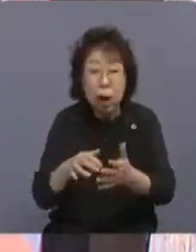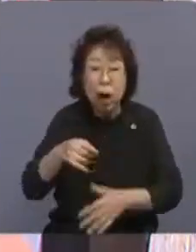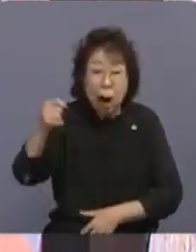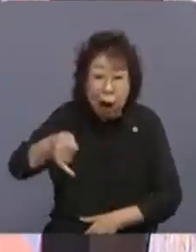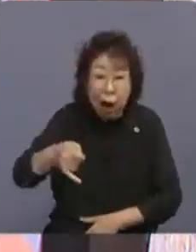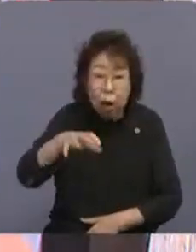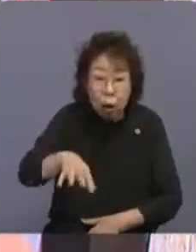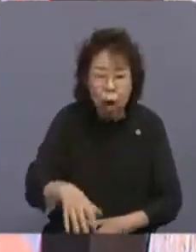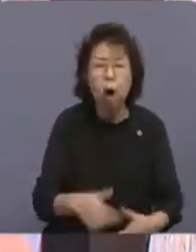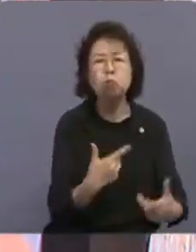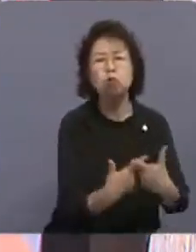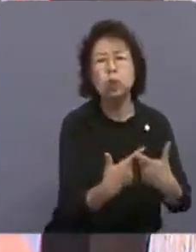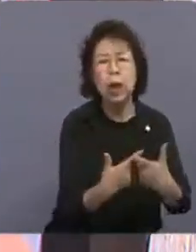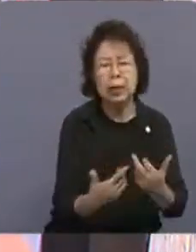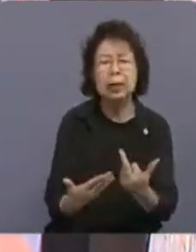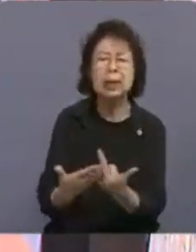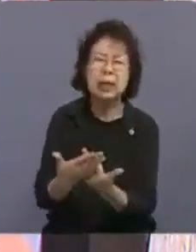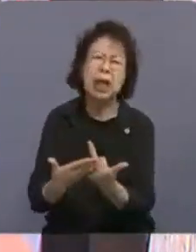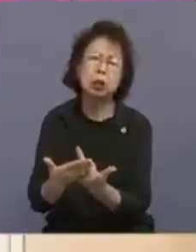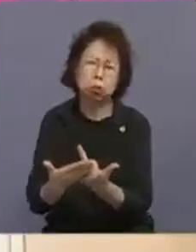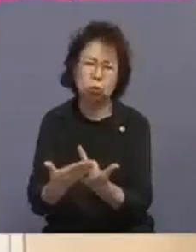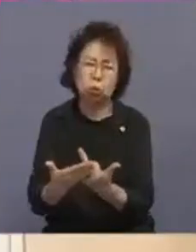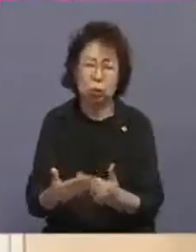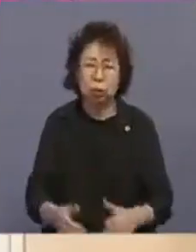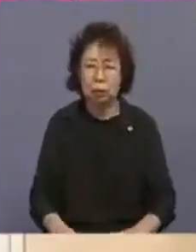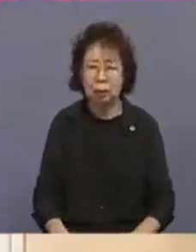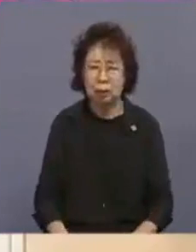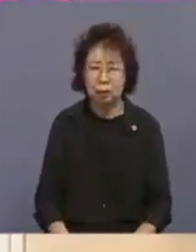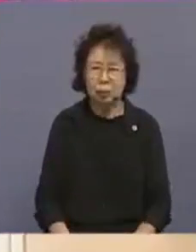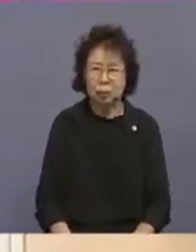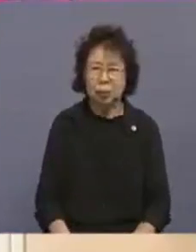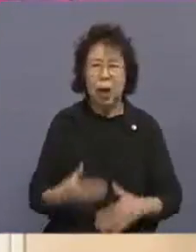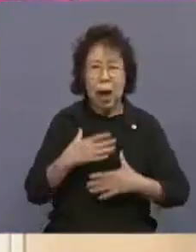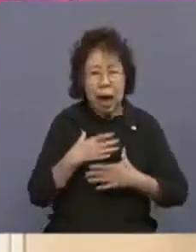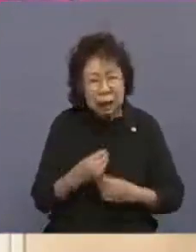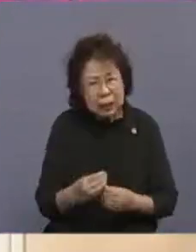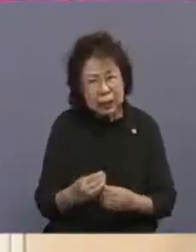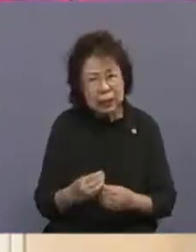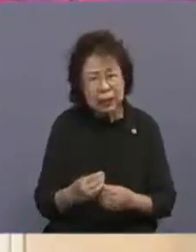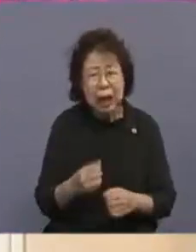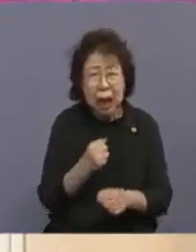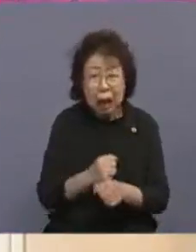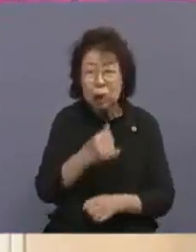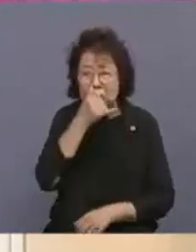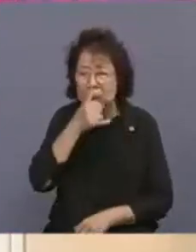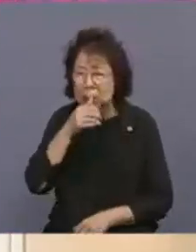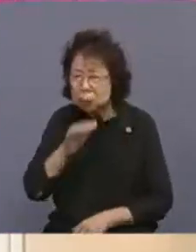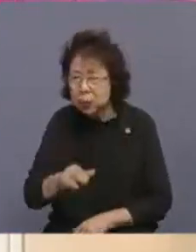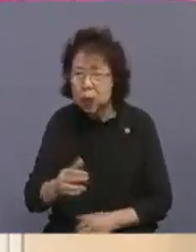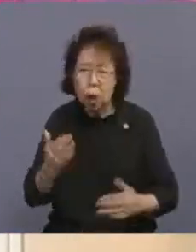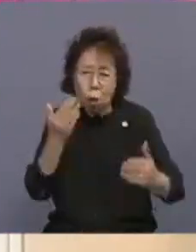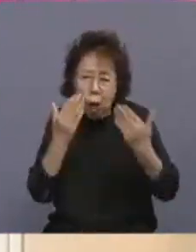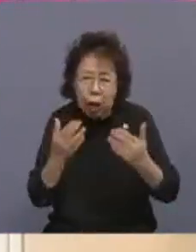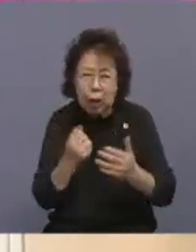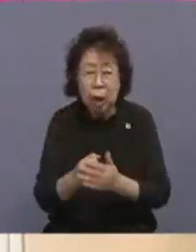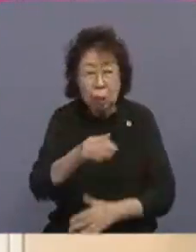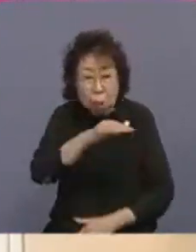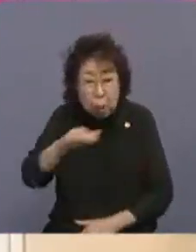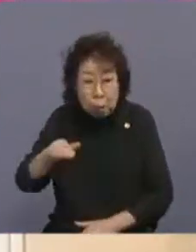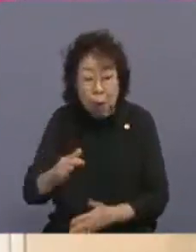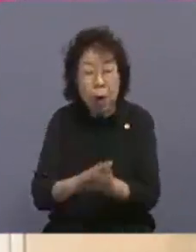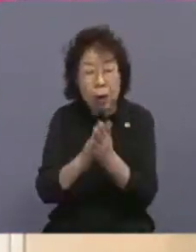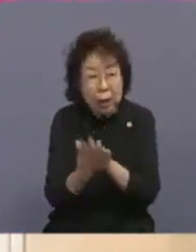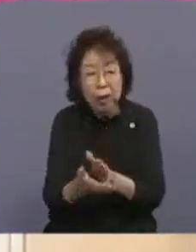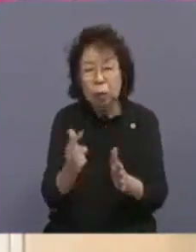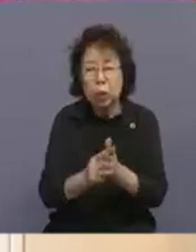곳은 부산과 제주뿐입니다. 시민들이 좀 안심할 수 있는 그런 거에도 분명히 영향이 있기 때문에 사실 지표 개선에도 어느 정도 힘을